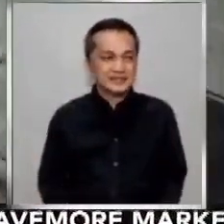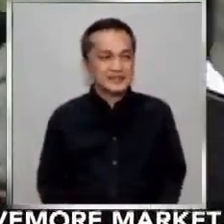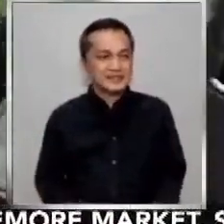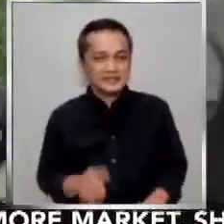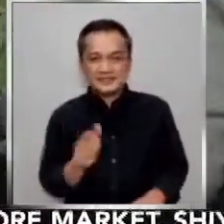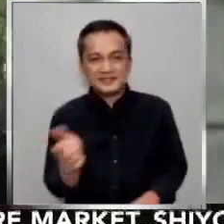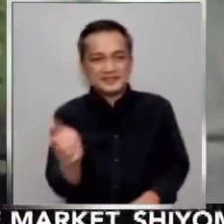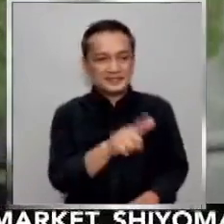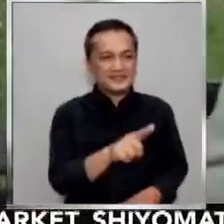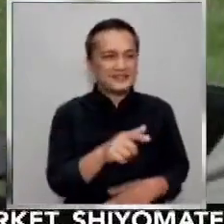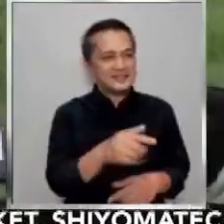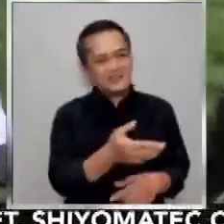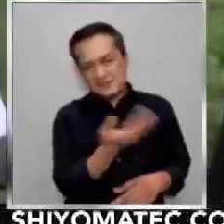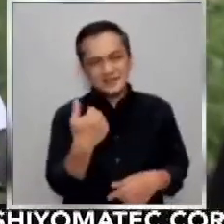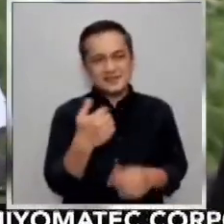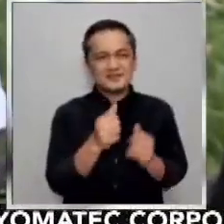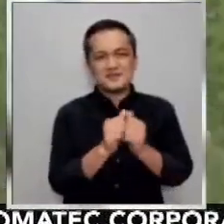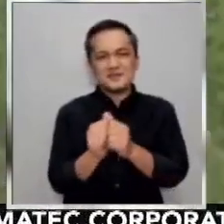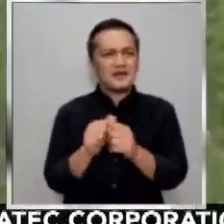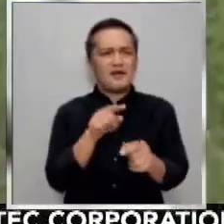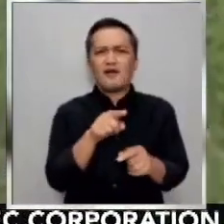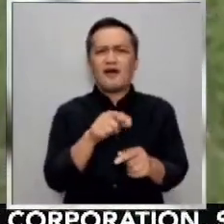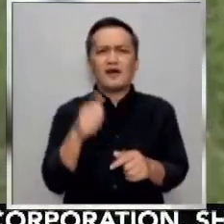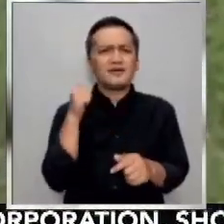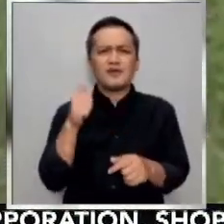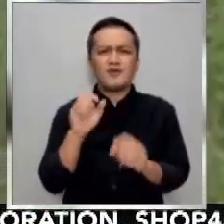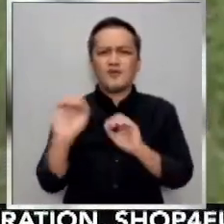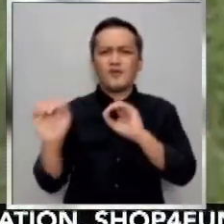pamasyal. Ayaw mo yung mga kanya-kanyang lakad.